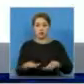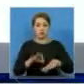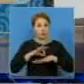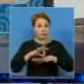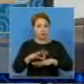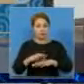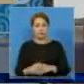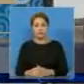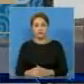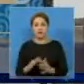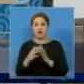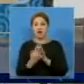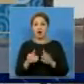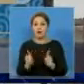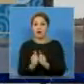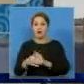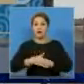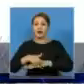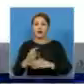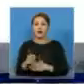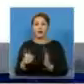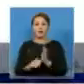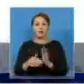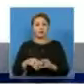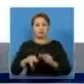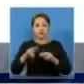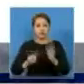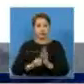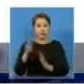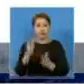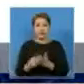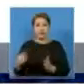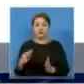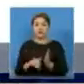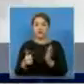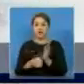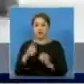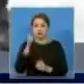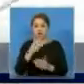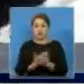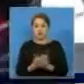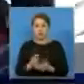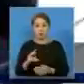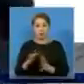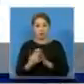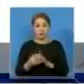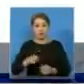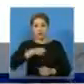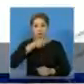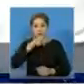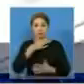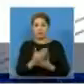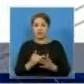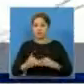өткізіліп тұрады. Ауыл іргетасы осыдан 60 жыл бұрын қаланған, 1960 жылы қоныс аударған ауыл ақсақалына бұл